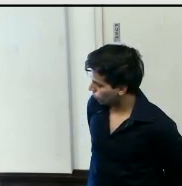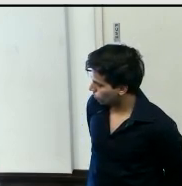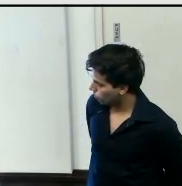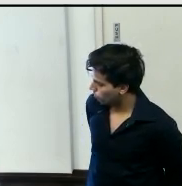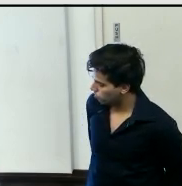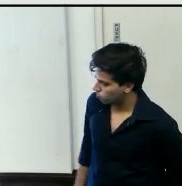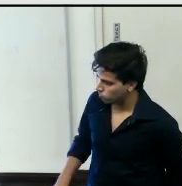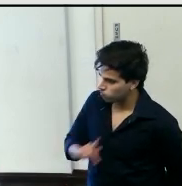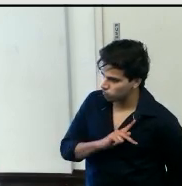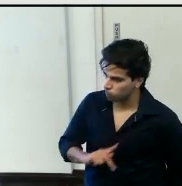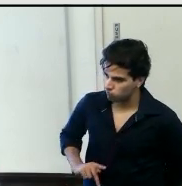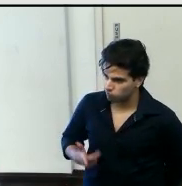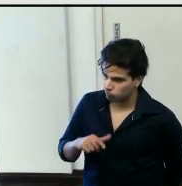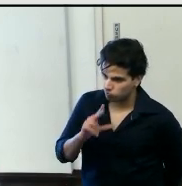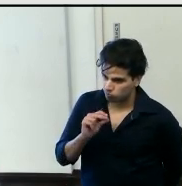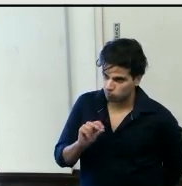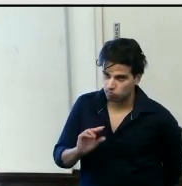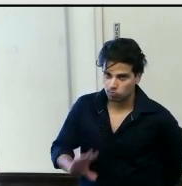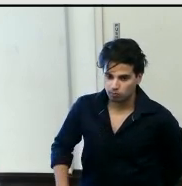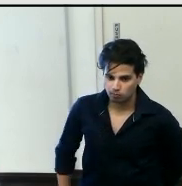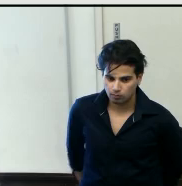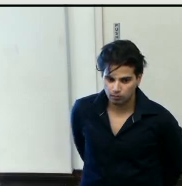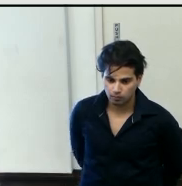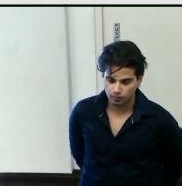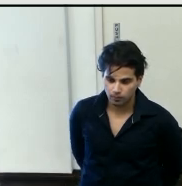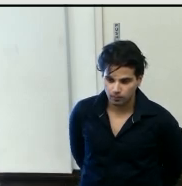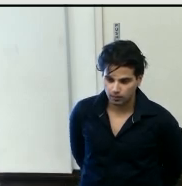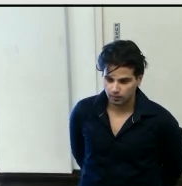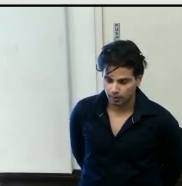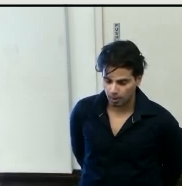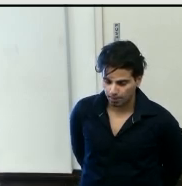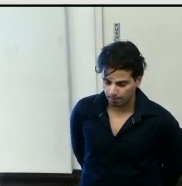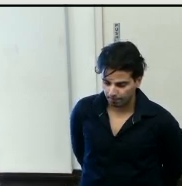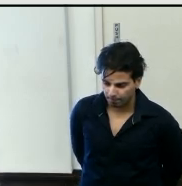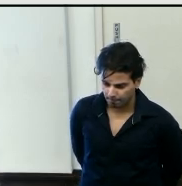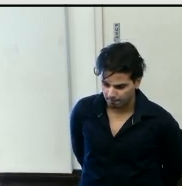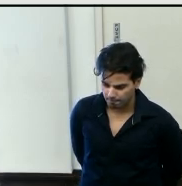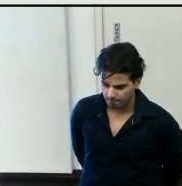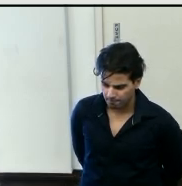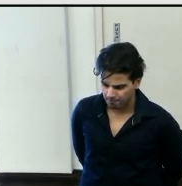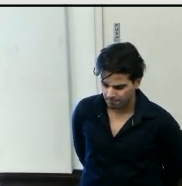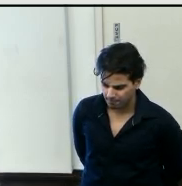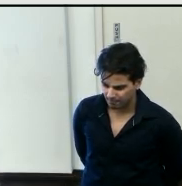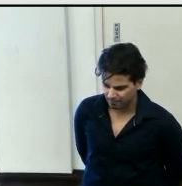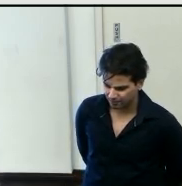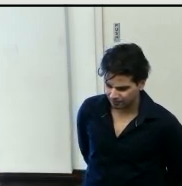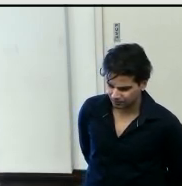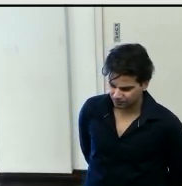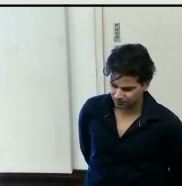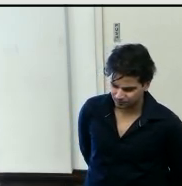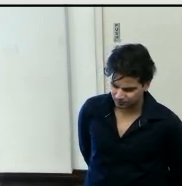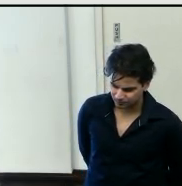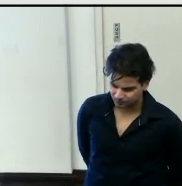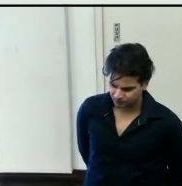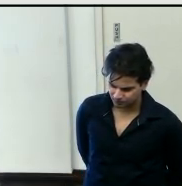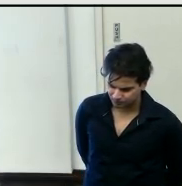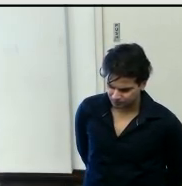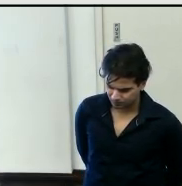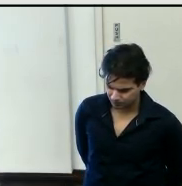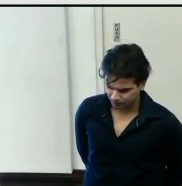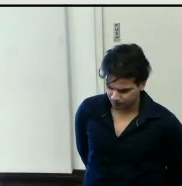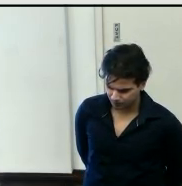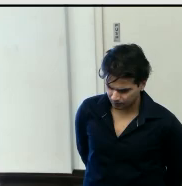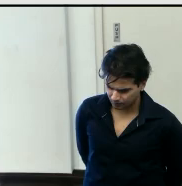ಬೊಂಬು, ಮತ್ತಿನ್ನೇನು ತಿಳಿಯದು. ಹೊರಡು ಹೊರಡು 10 ಕಲ್ಪನೆಯ ಕುದುರೆ,